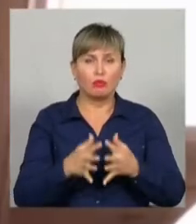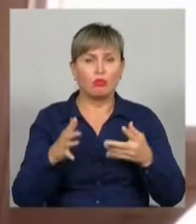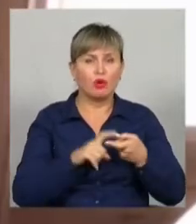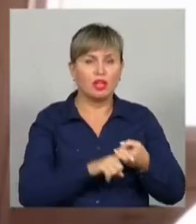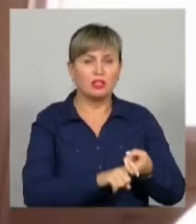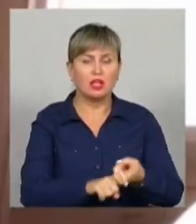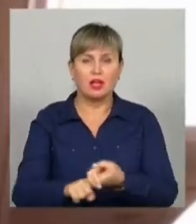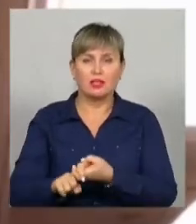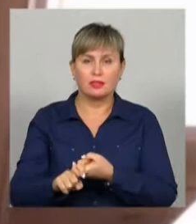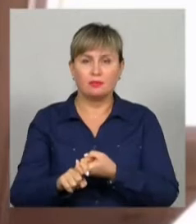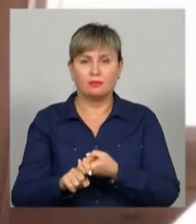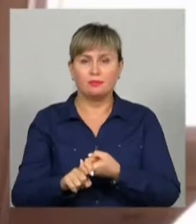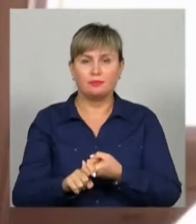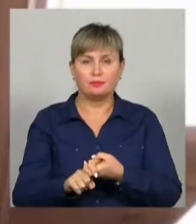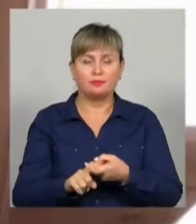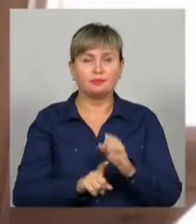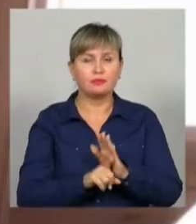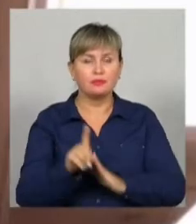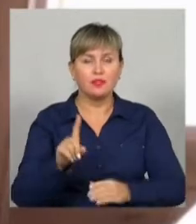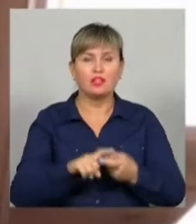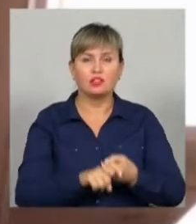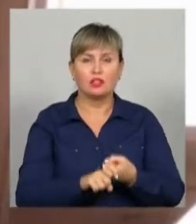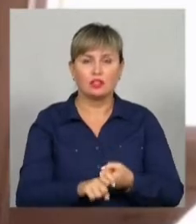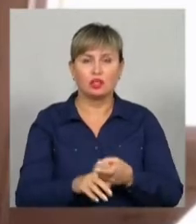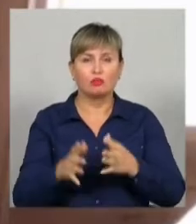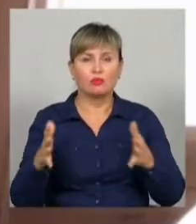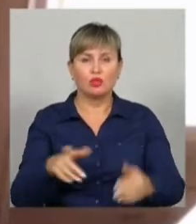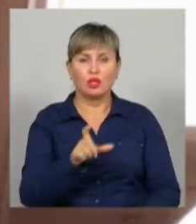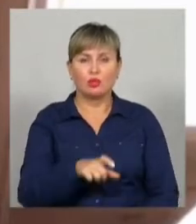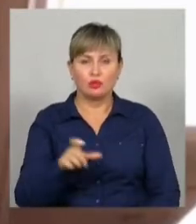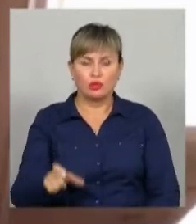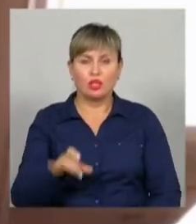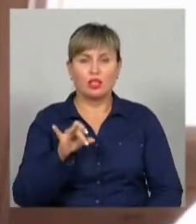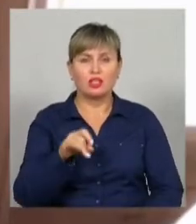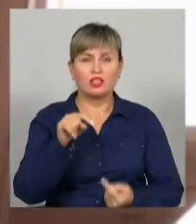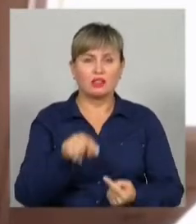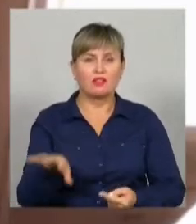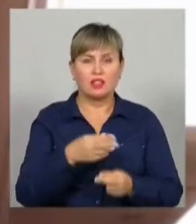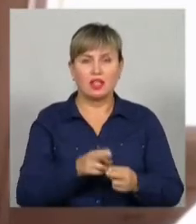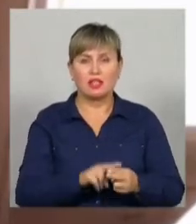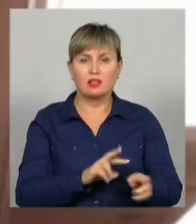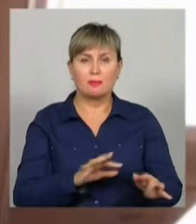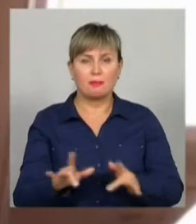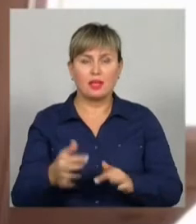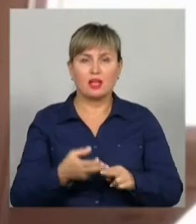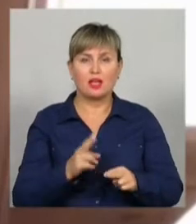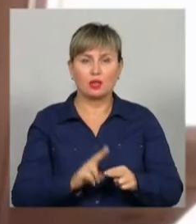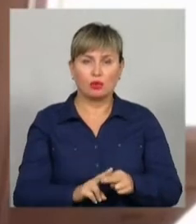есть он начал заражать больше людей, и, соответственно, все эти меры, которые